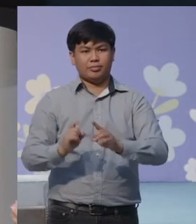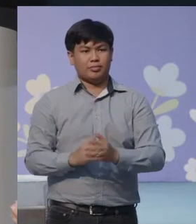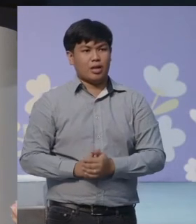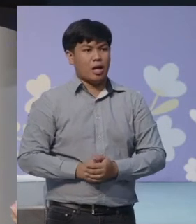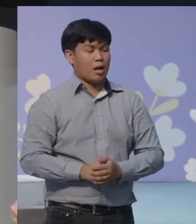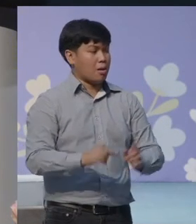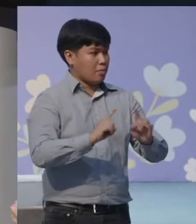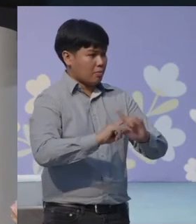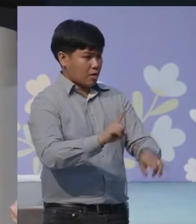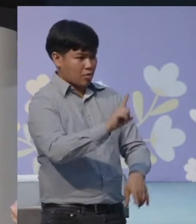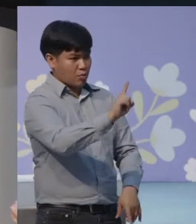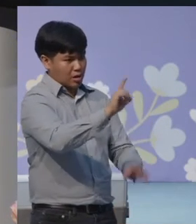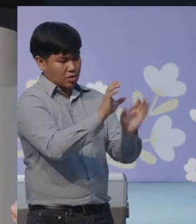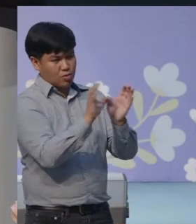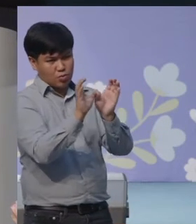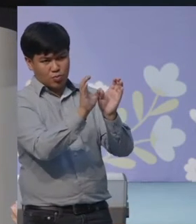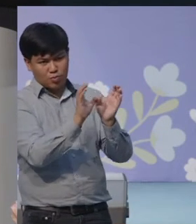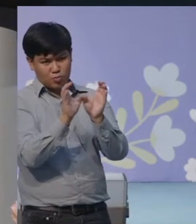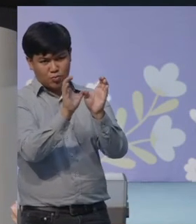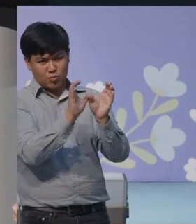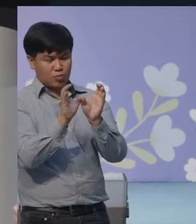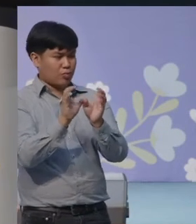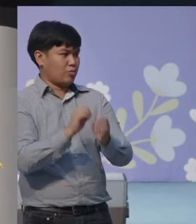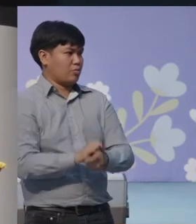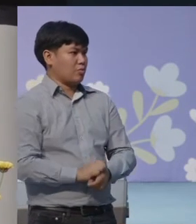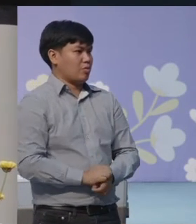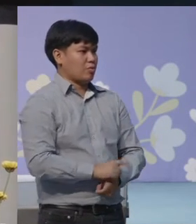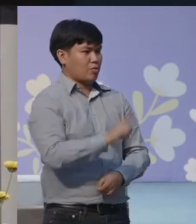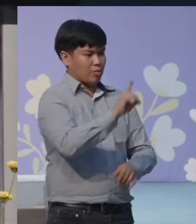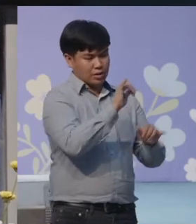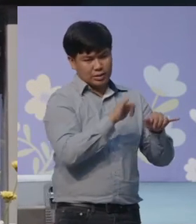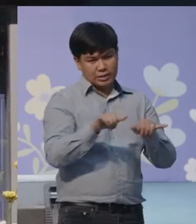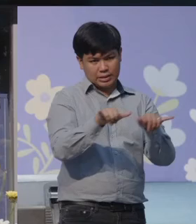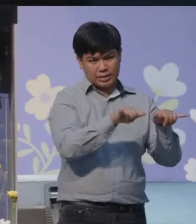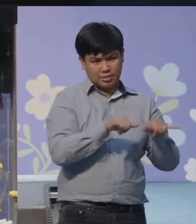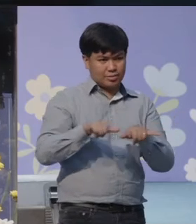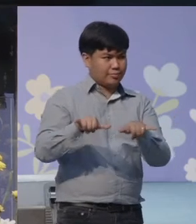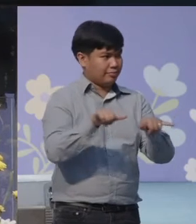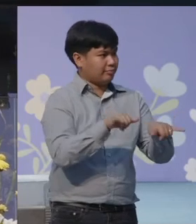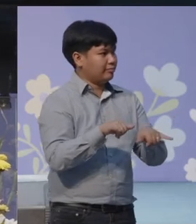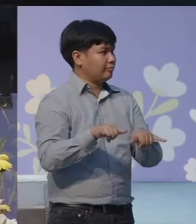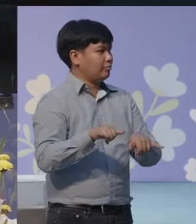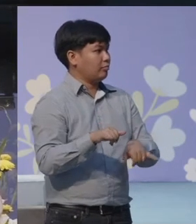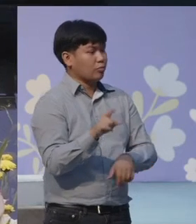Pero may isang bagay na pwede tayong magkapare-pareho.